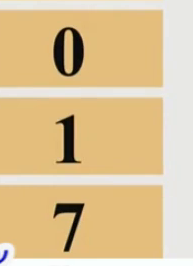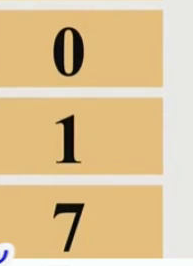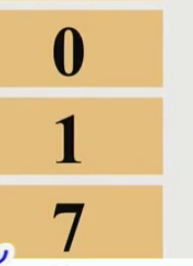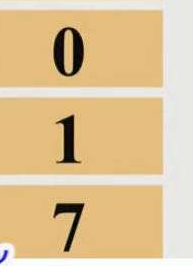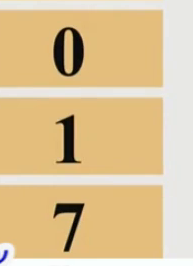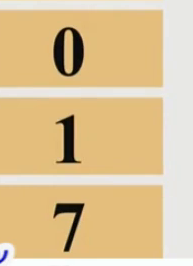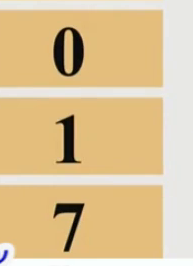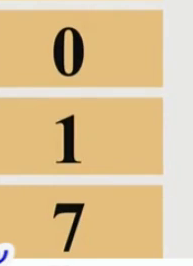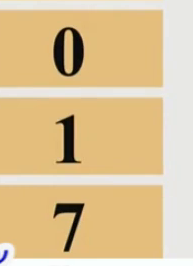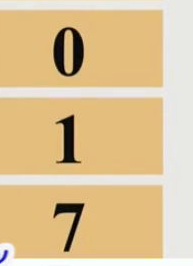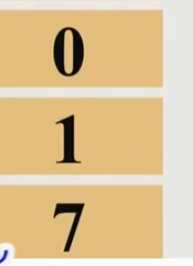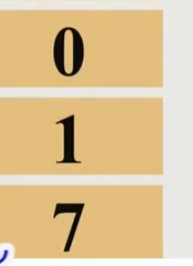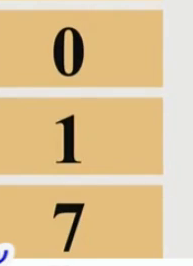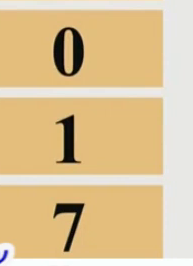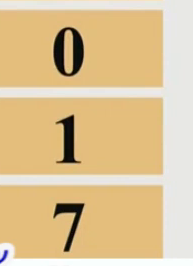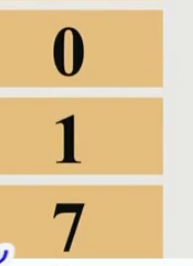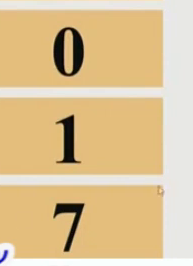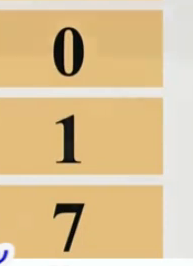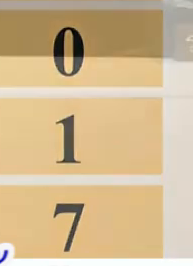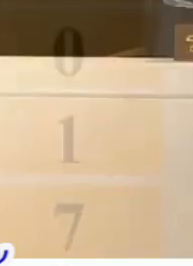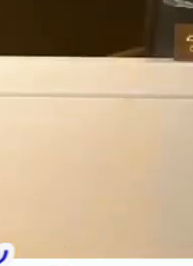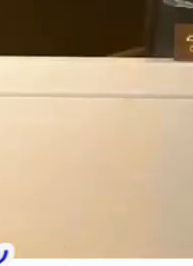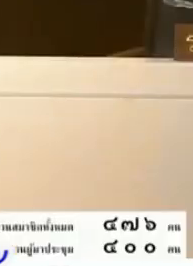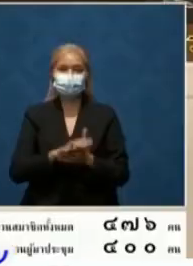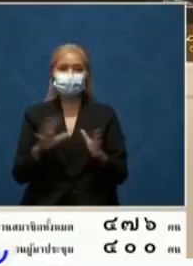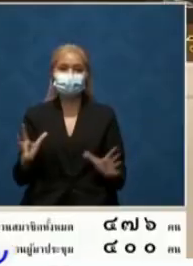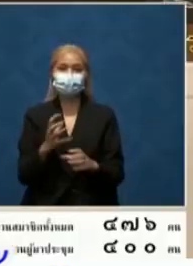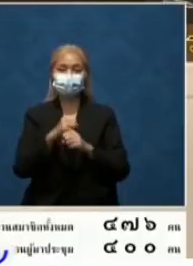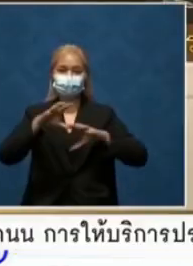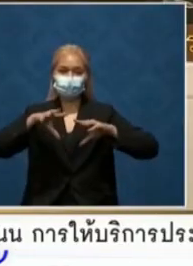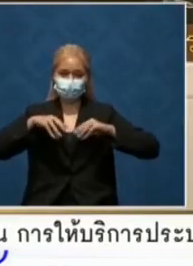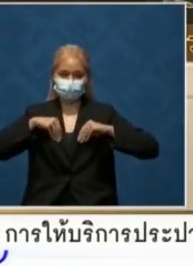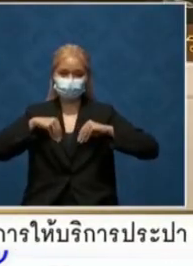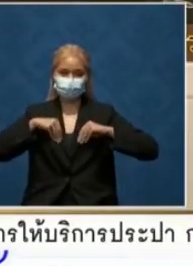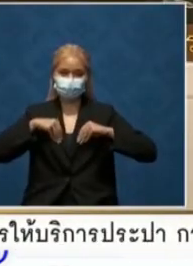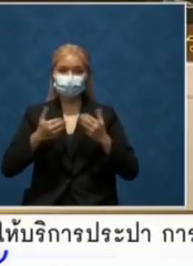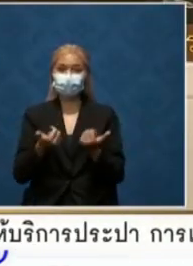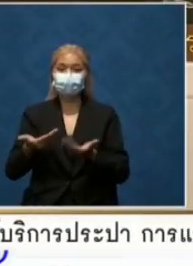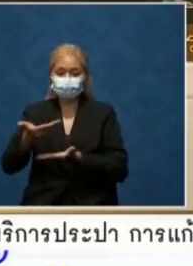ลงคะแนนเสียง7ครับมติที่พิมพ์เห็นด้วยครับขอจบการพิจารณาเรื่อง